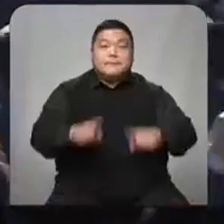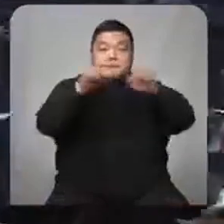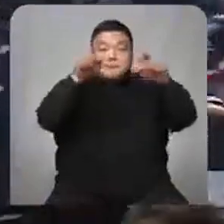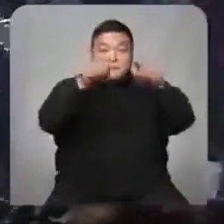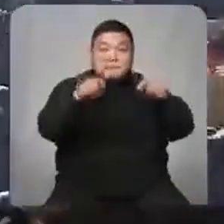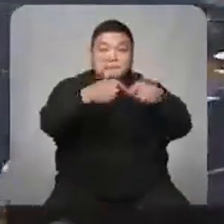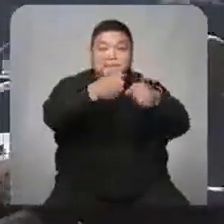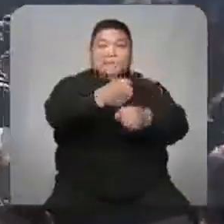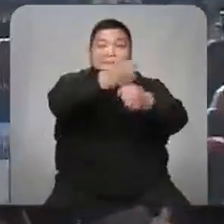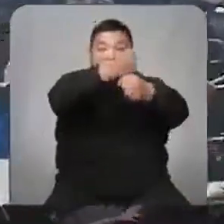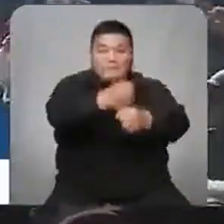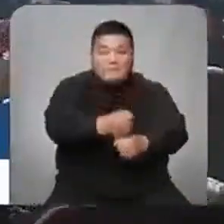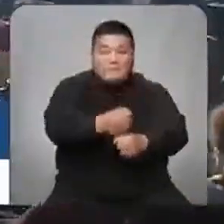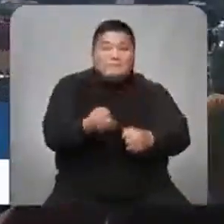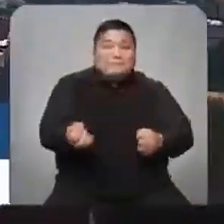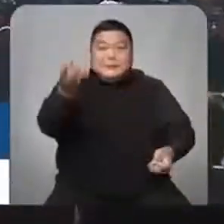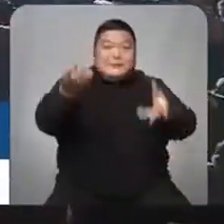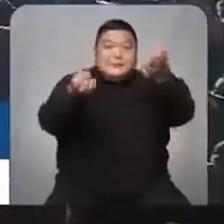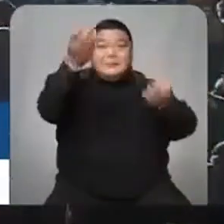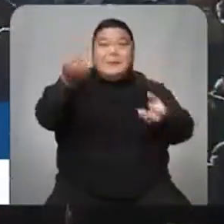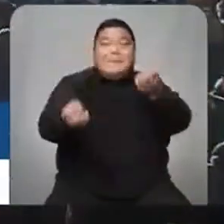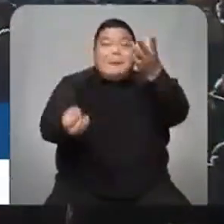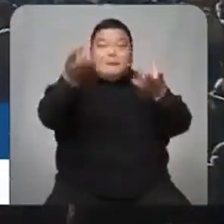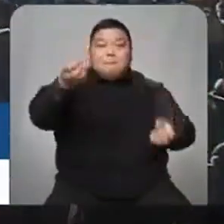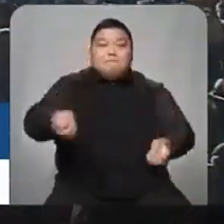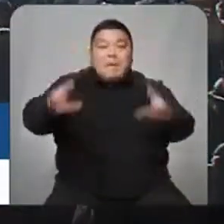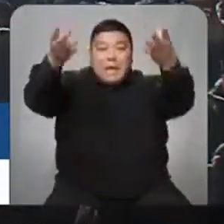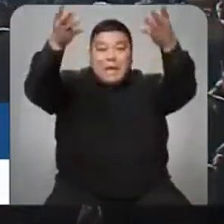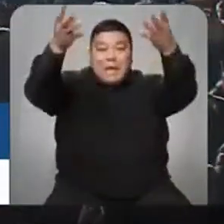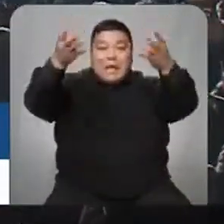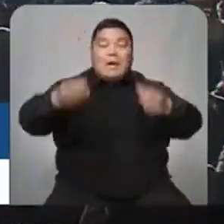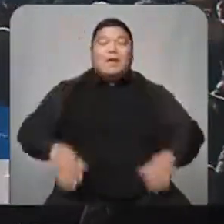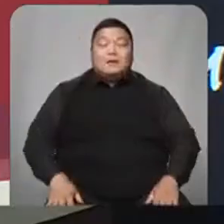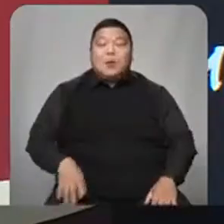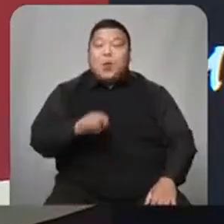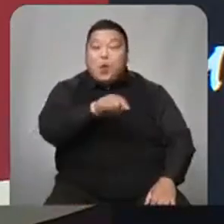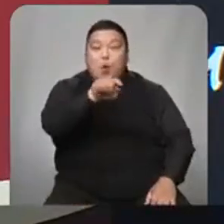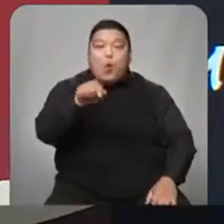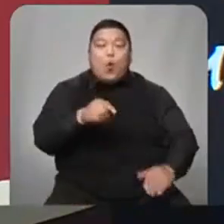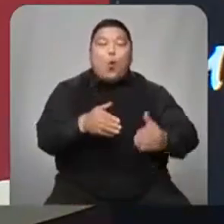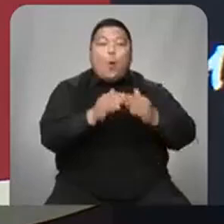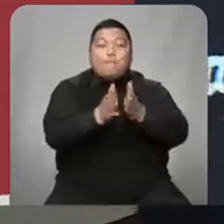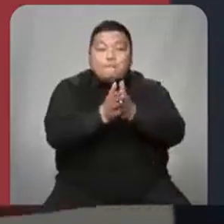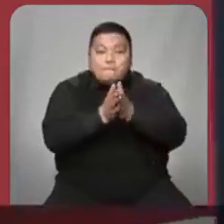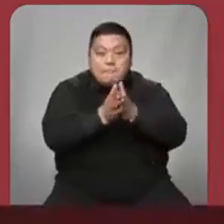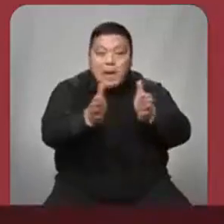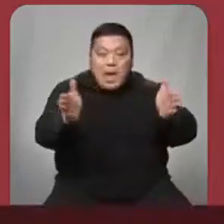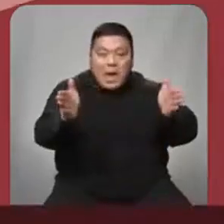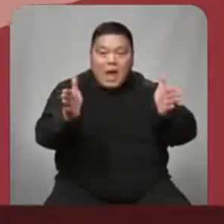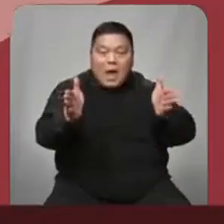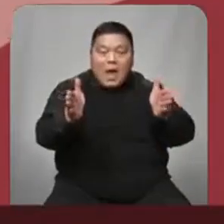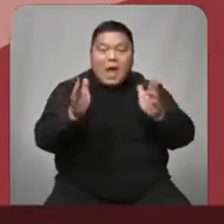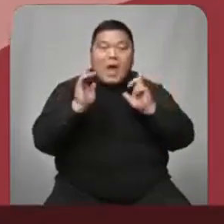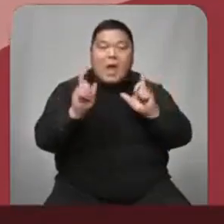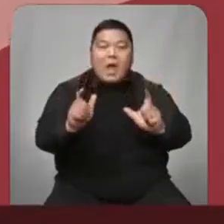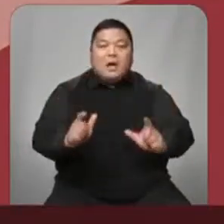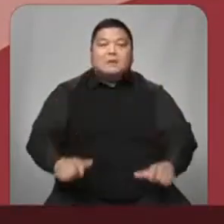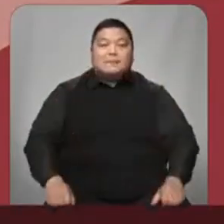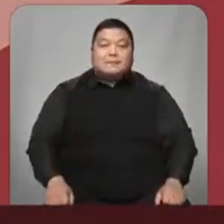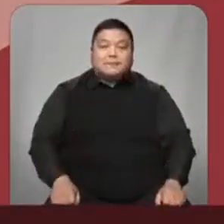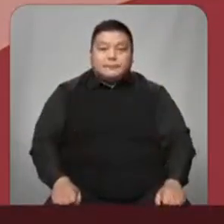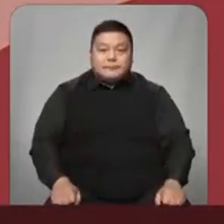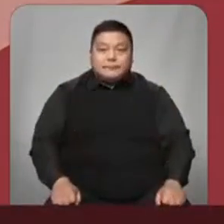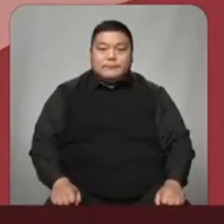케이블카 모형을 단상 위에 꽂자 폭죽이 연이어 터집니다. 설악산 오색 케이블카 설치 공사의 시작을 본격적으로 알린